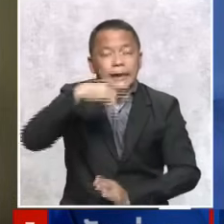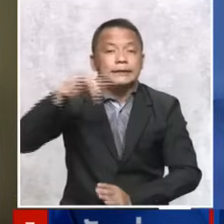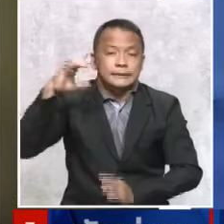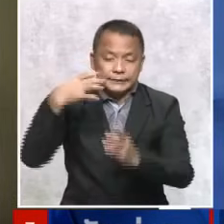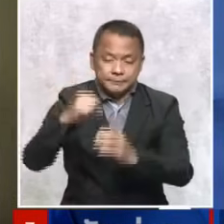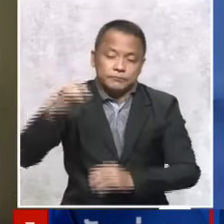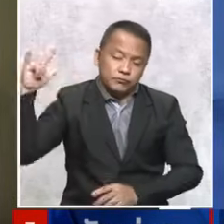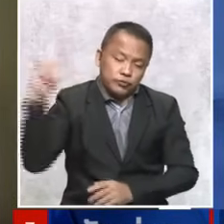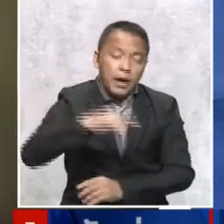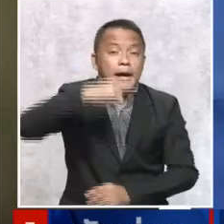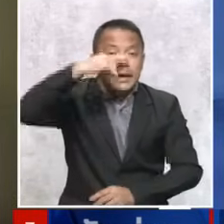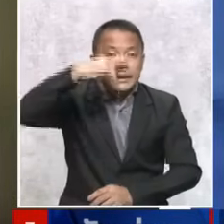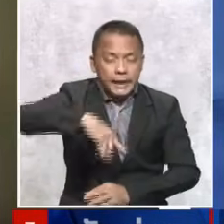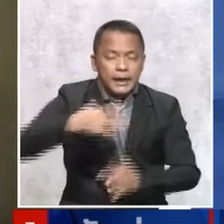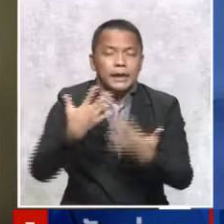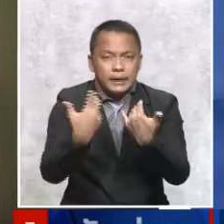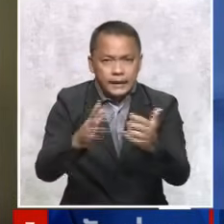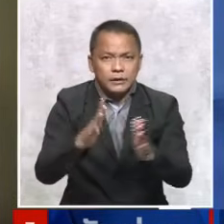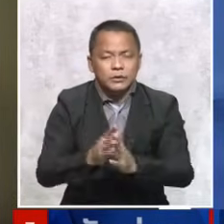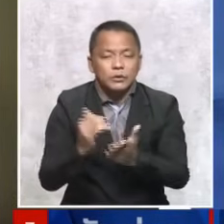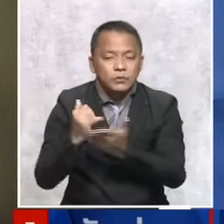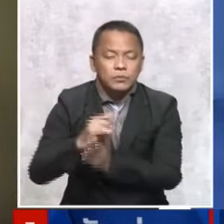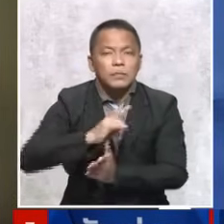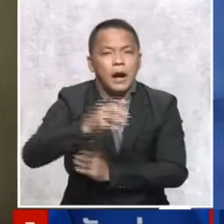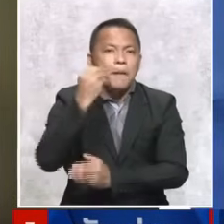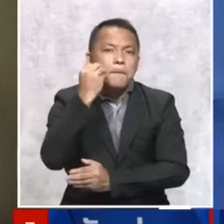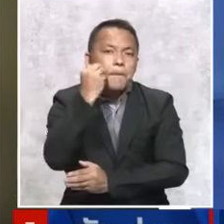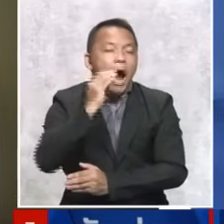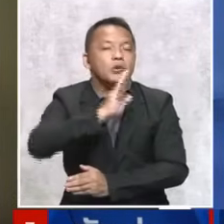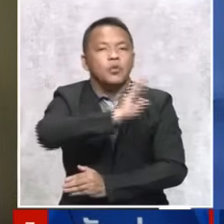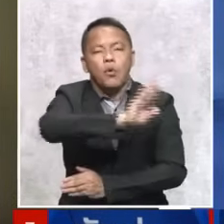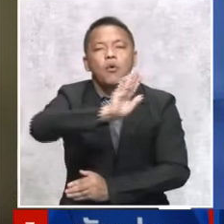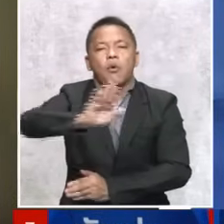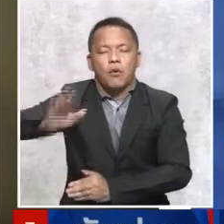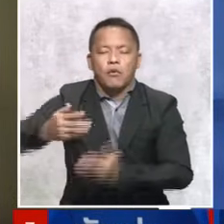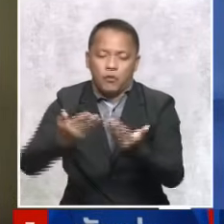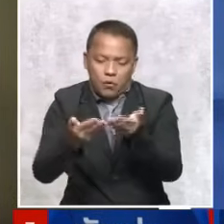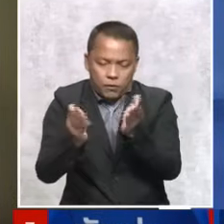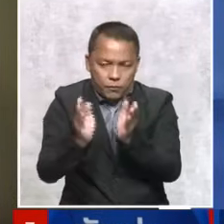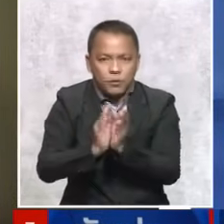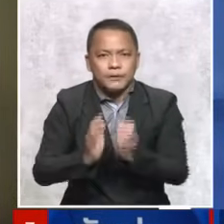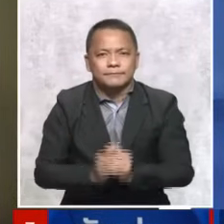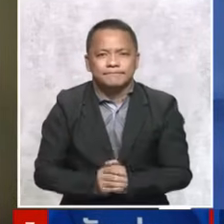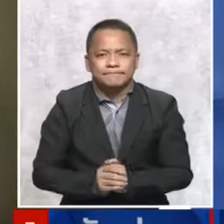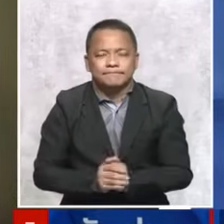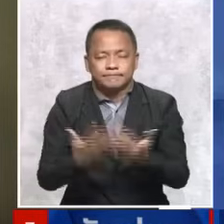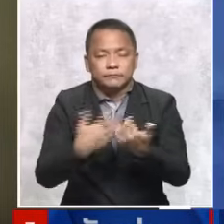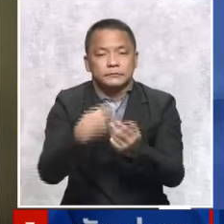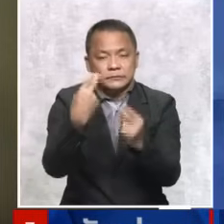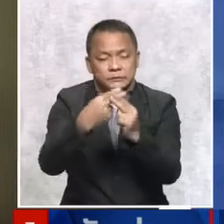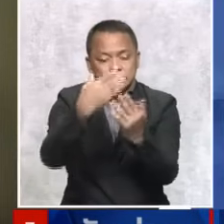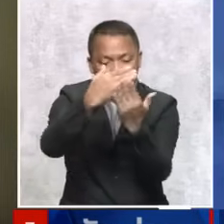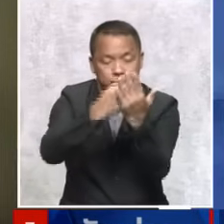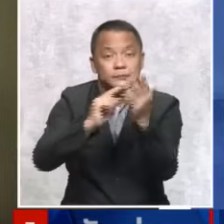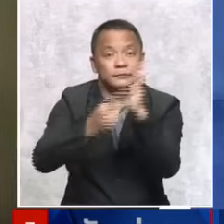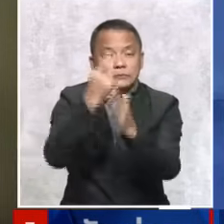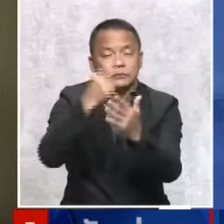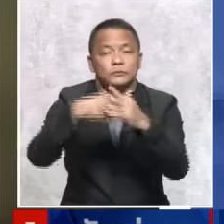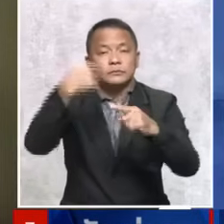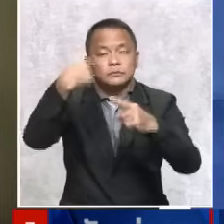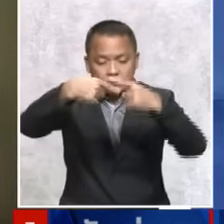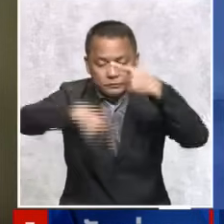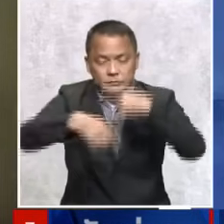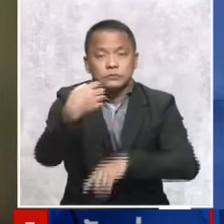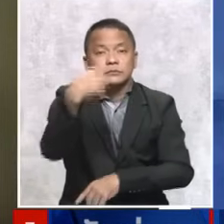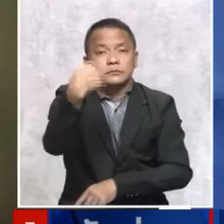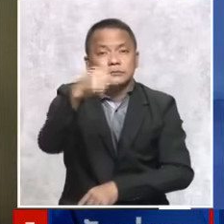นกลับสู่ประเทศไทยแล้วก็กลับสู่อ้อมกอดของครอบครัวคุณผู้ชมจากรายชื่อคนไทยกลุ่มแรกที่ได้รับการปล่อยตัว